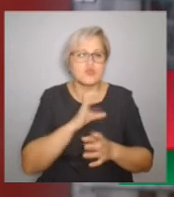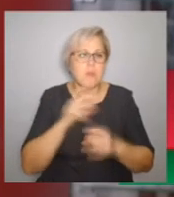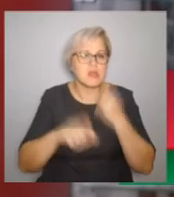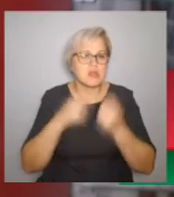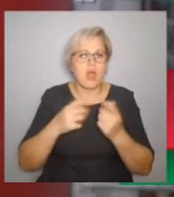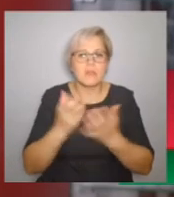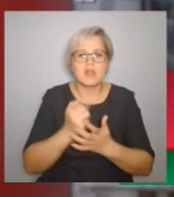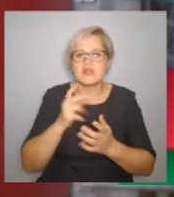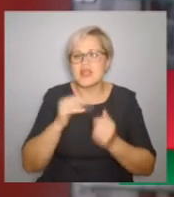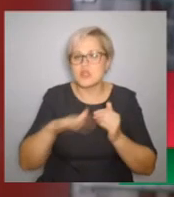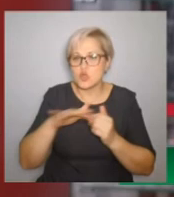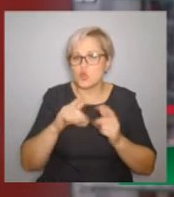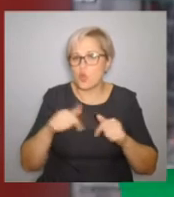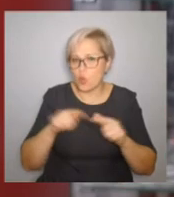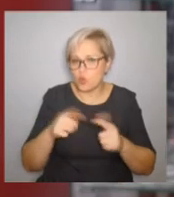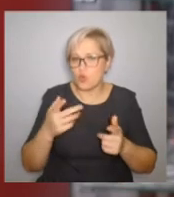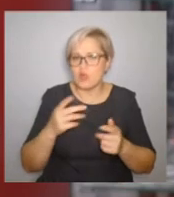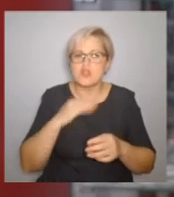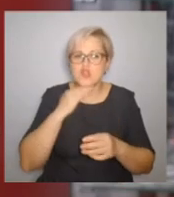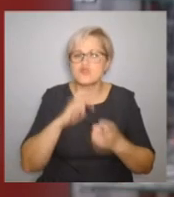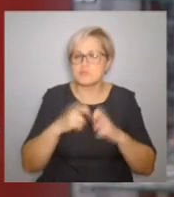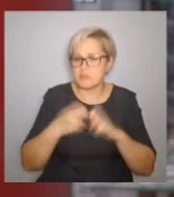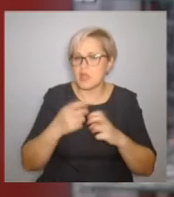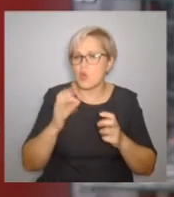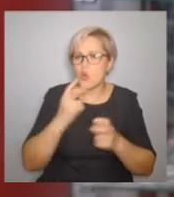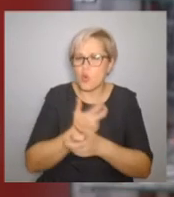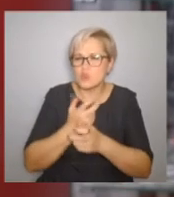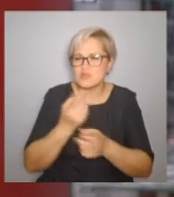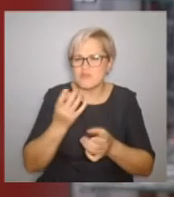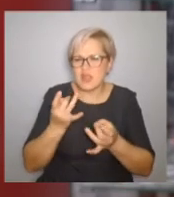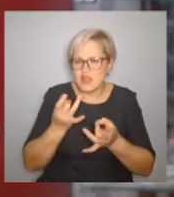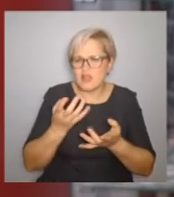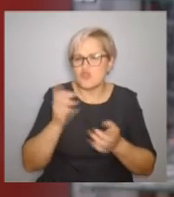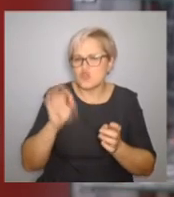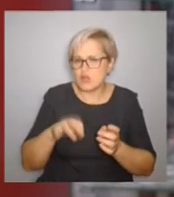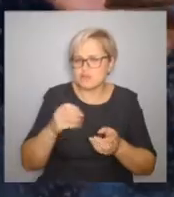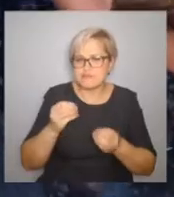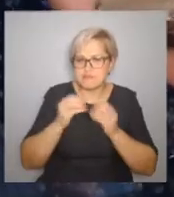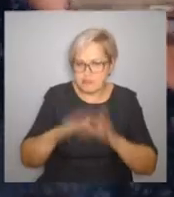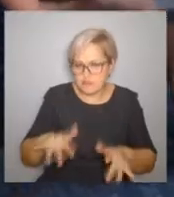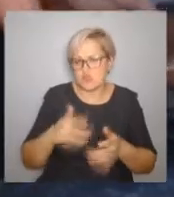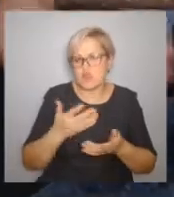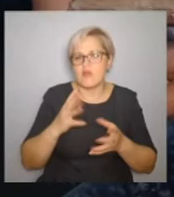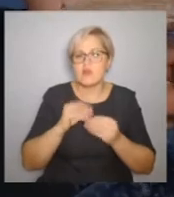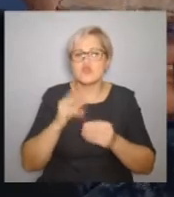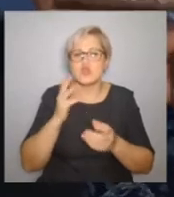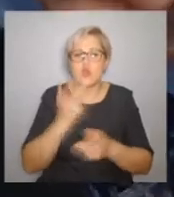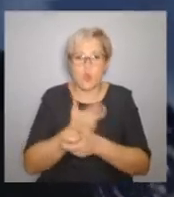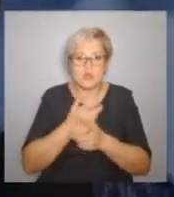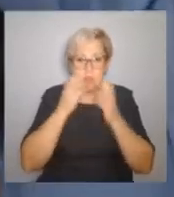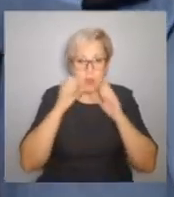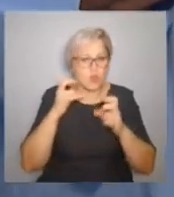кость слоится, она рыхлая и может идти до какого-то декора, какой-либо подставки, скульптуры.